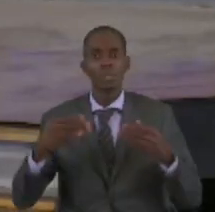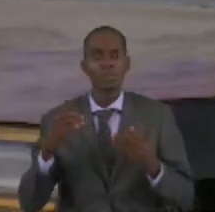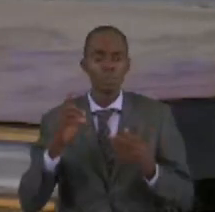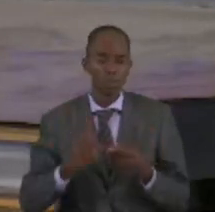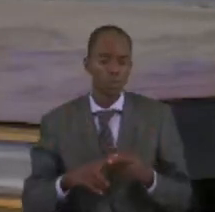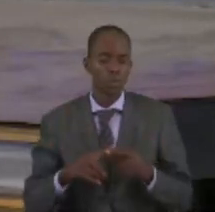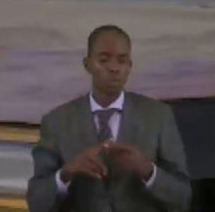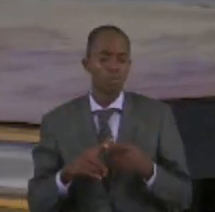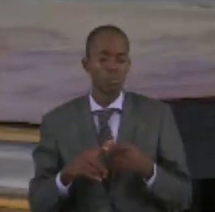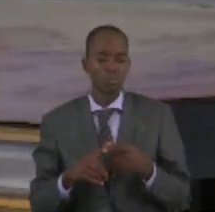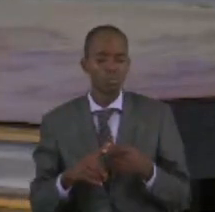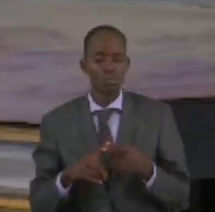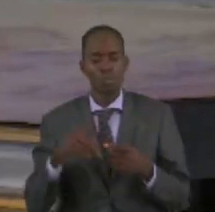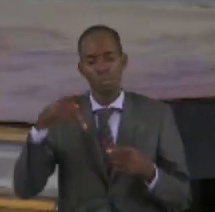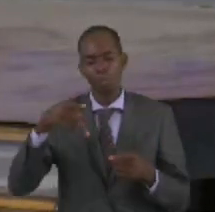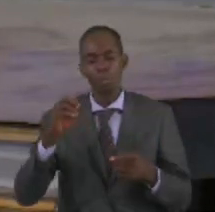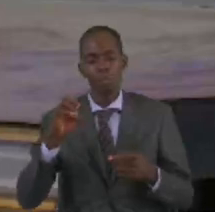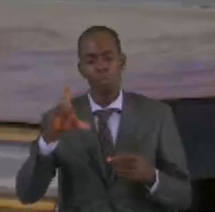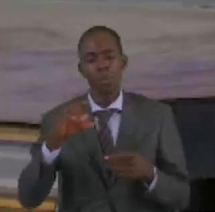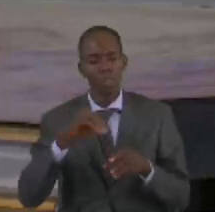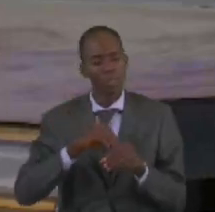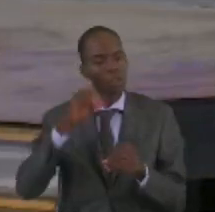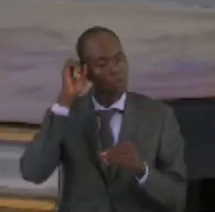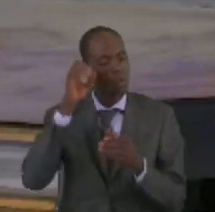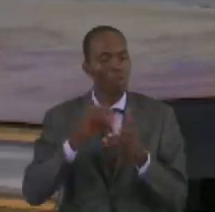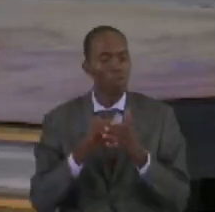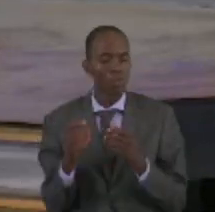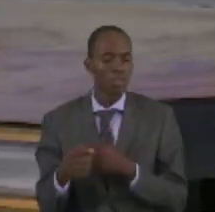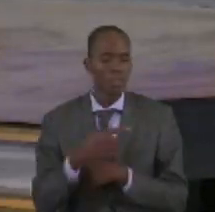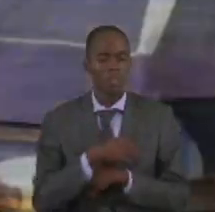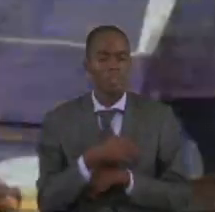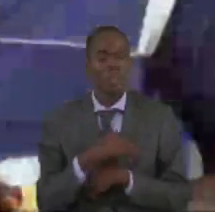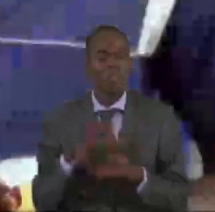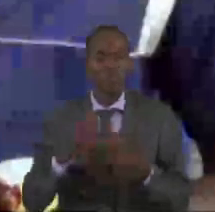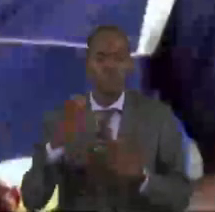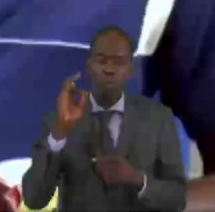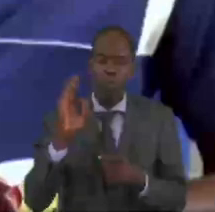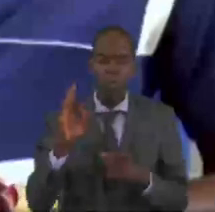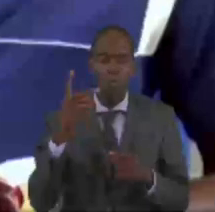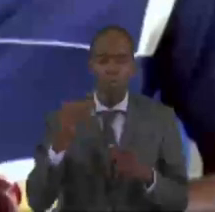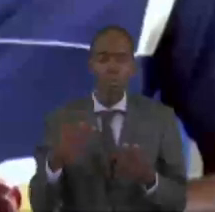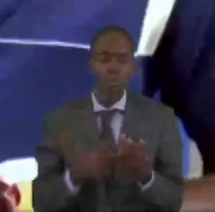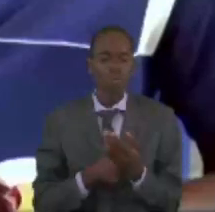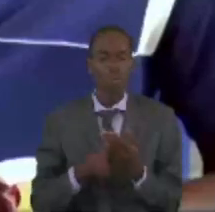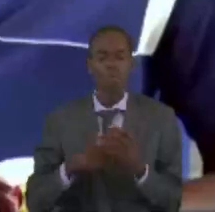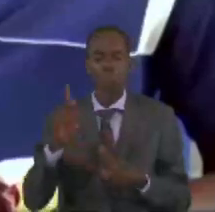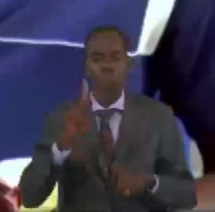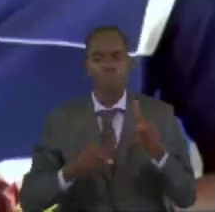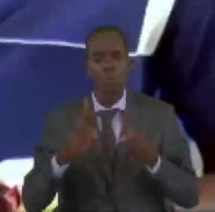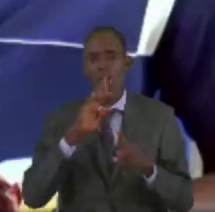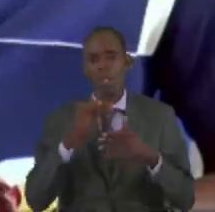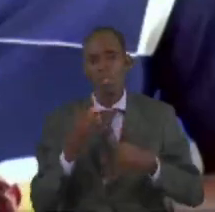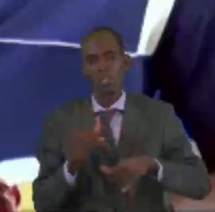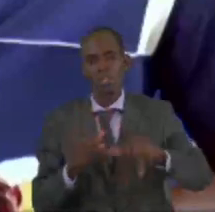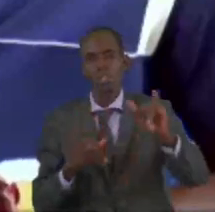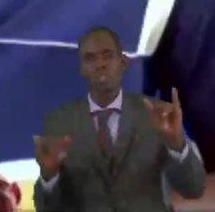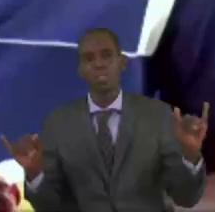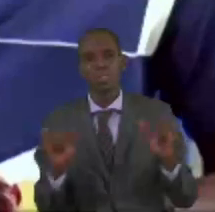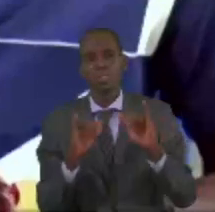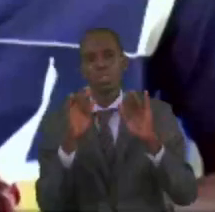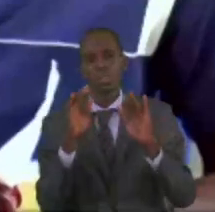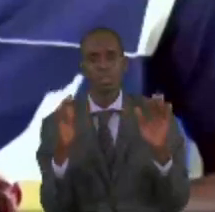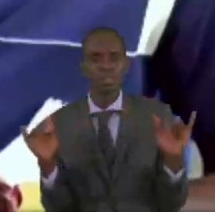que Dieu a donné à Paul en son jour, en son temps, pour prêcher l'évangile aux hommes. Les gens sont les mêmes,